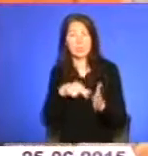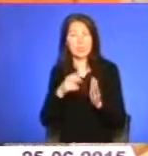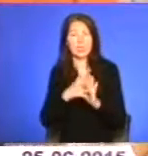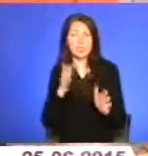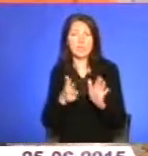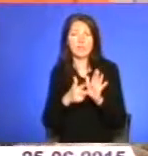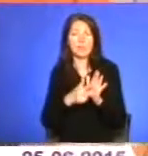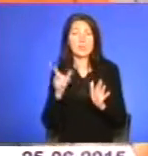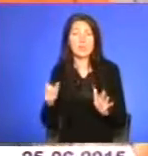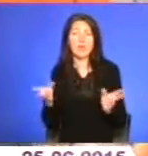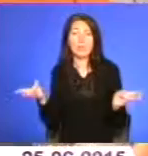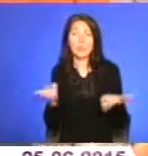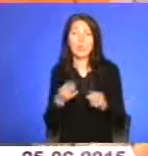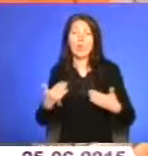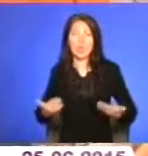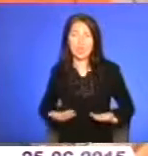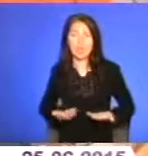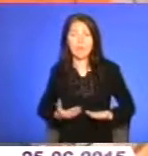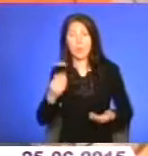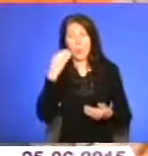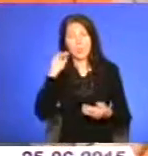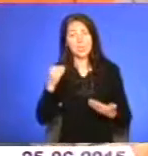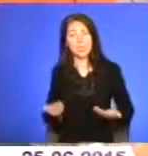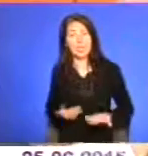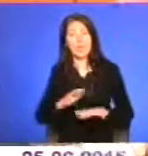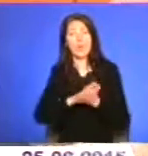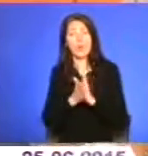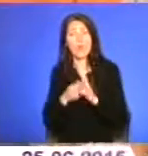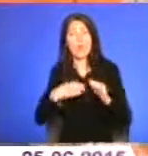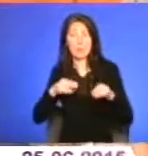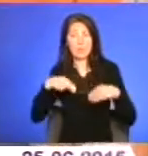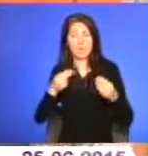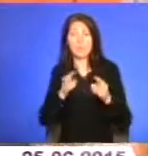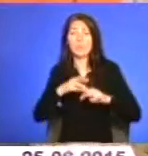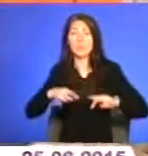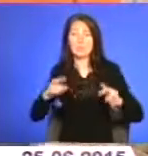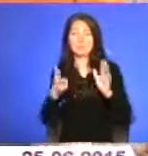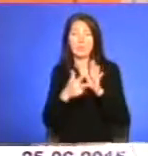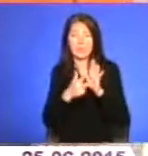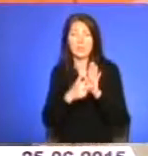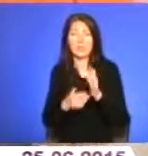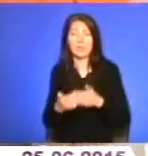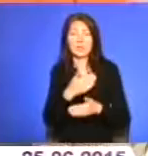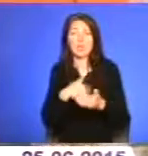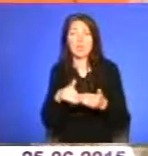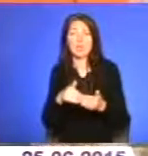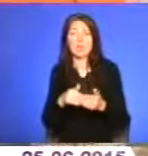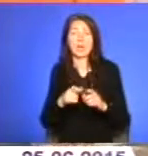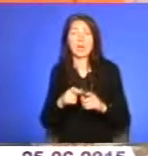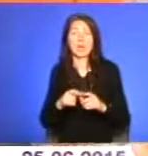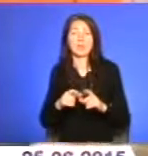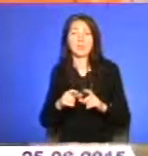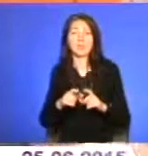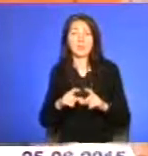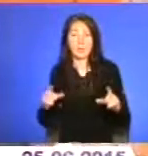8 потребує поліпшення житлових умов. Ми передаємо міністерству 8. Департамент архітектури